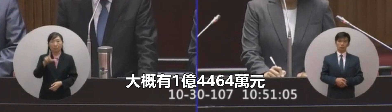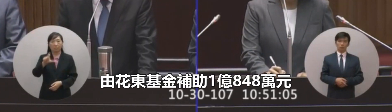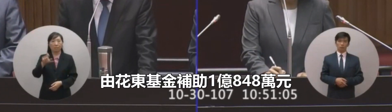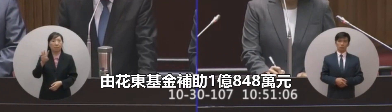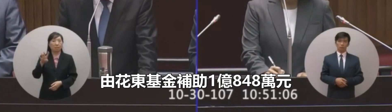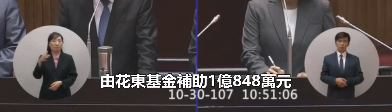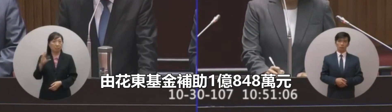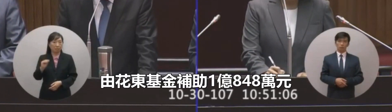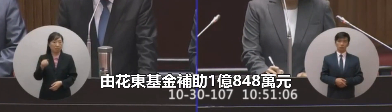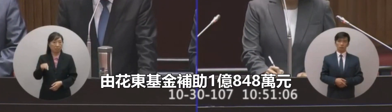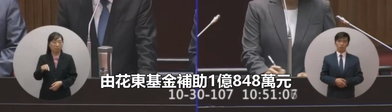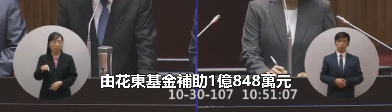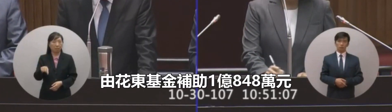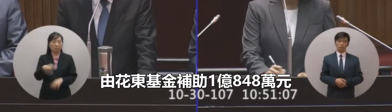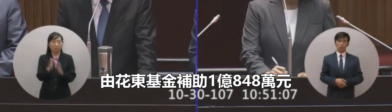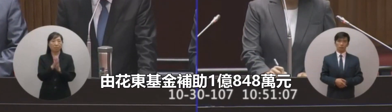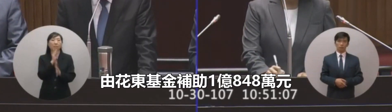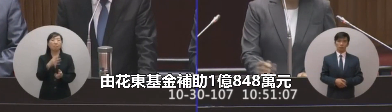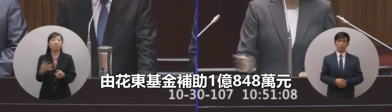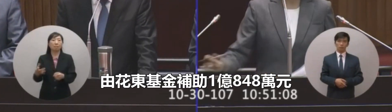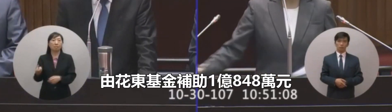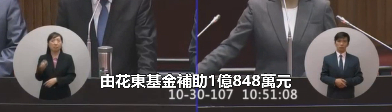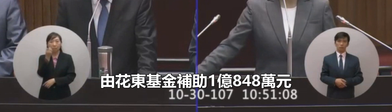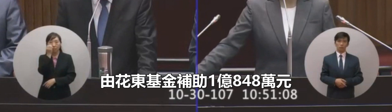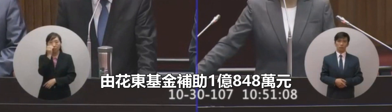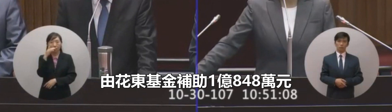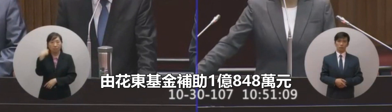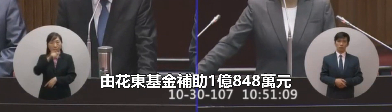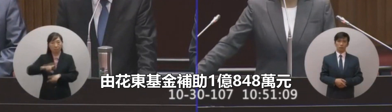1亿4464万元，由花东基金补助